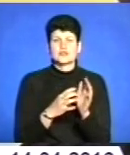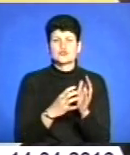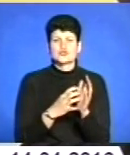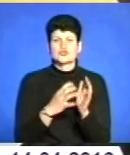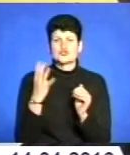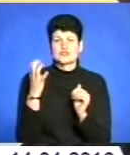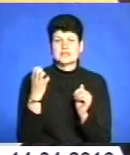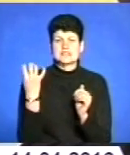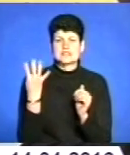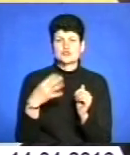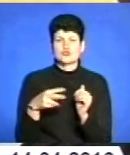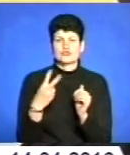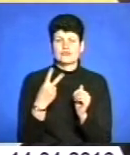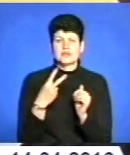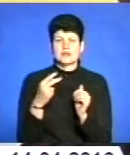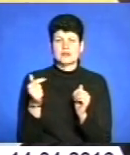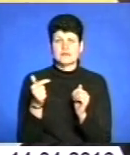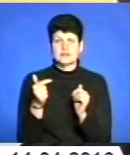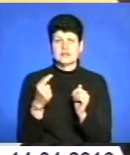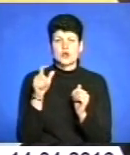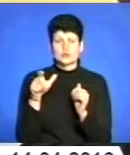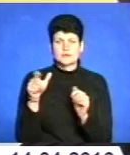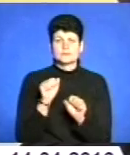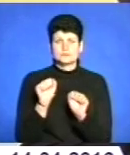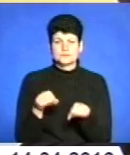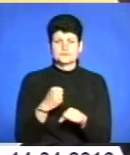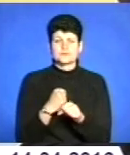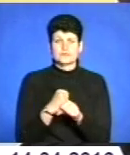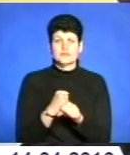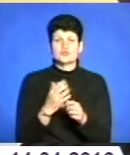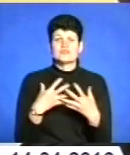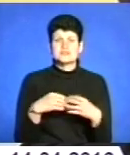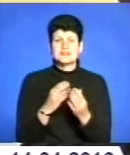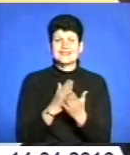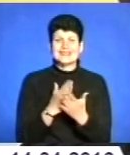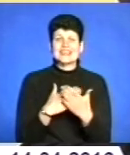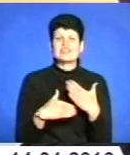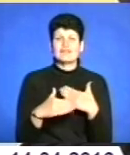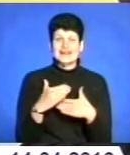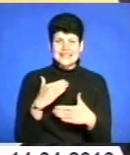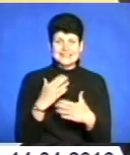особу працездатного віку. І якщо в складі сім'ї ще є інваліди, то